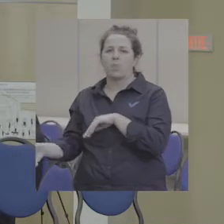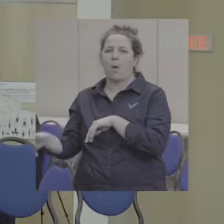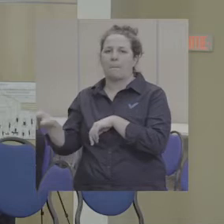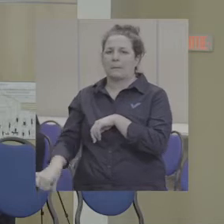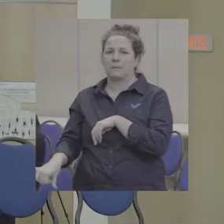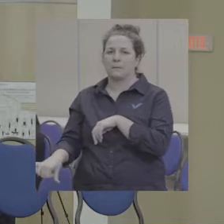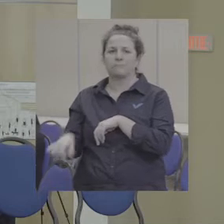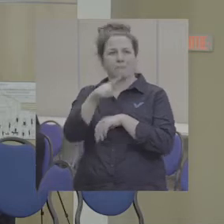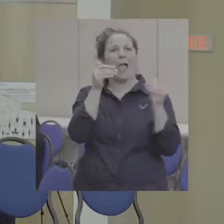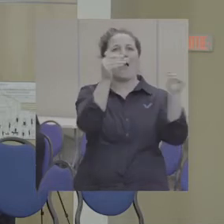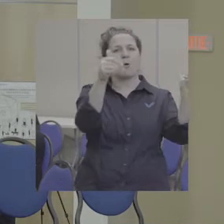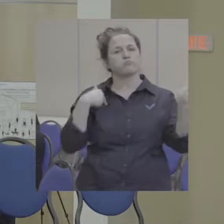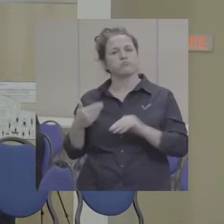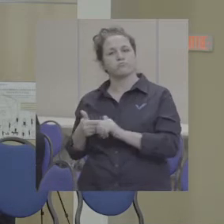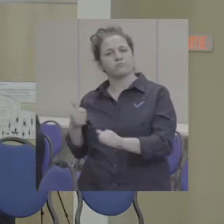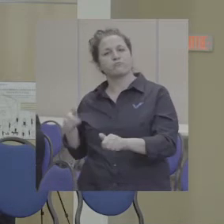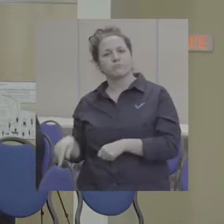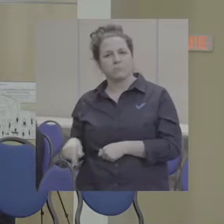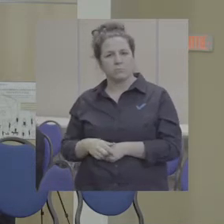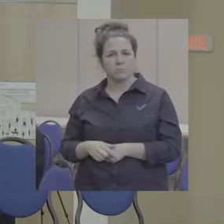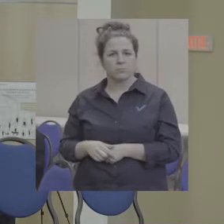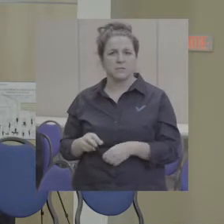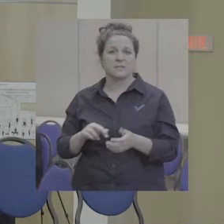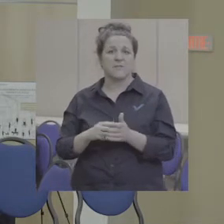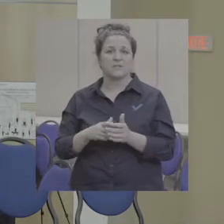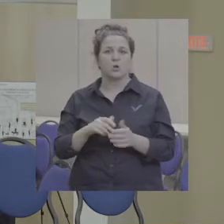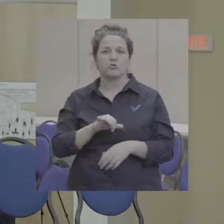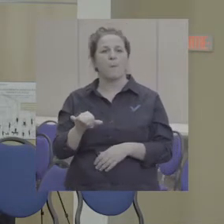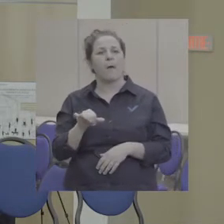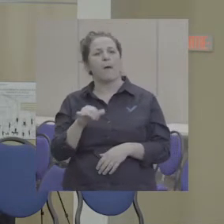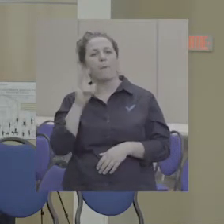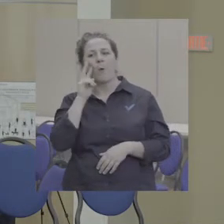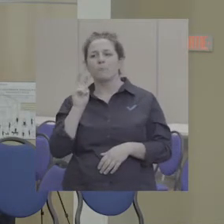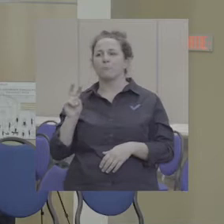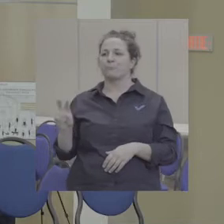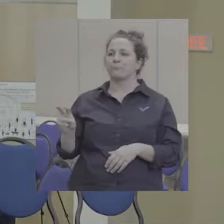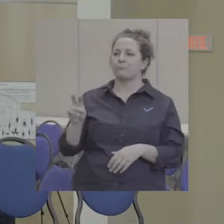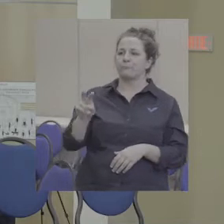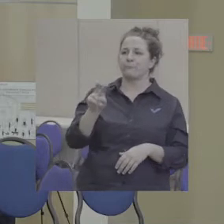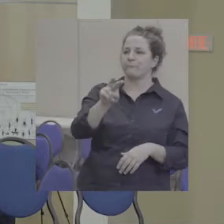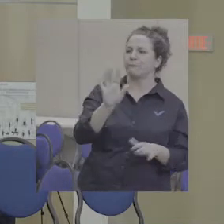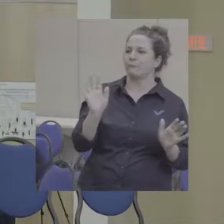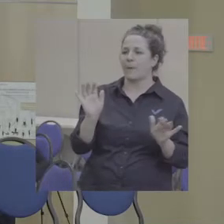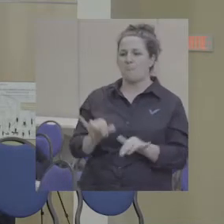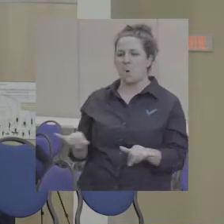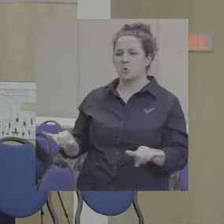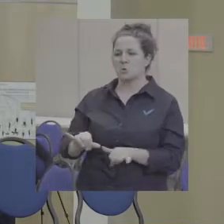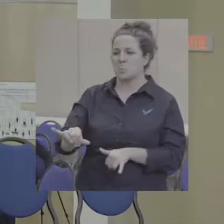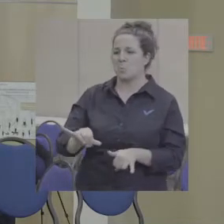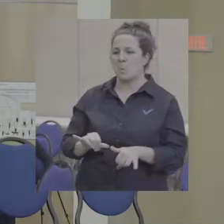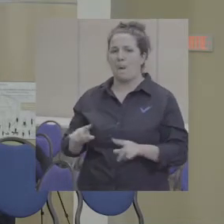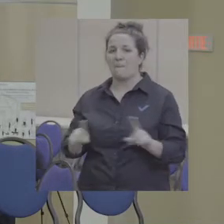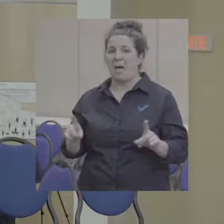autres. On peut juste passer d'appartement à appartement, prendre des mesures, mais il n'y a rien